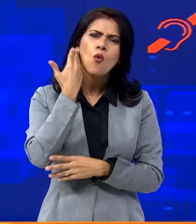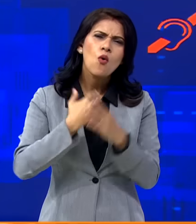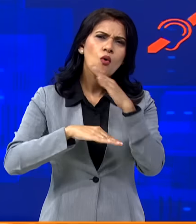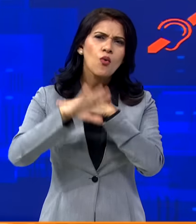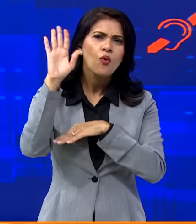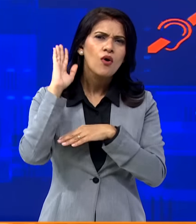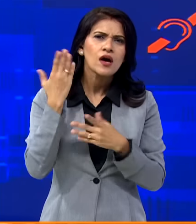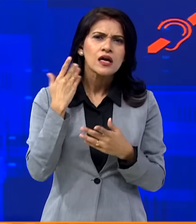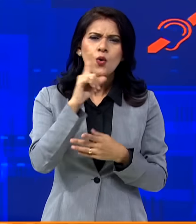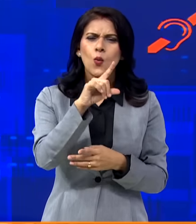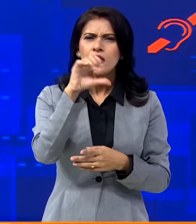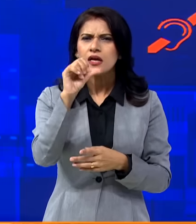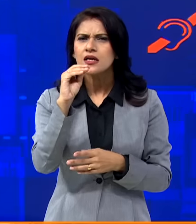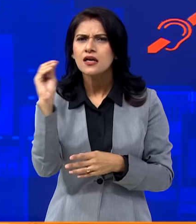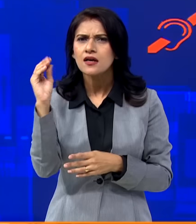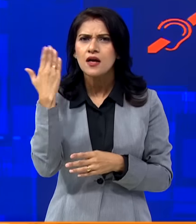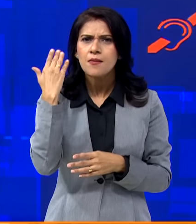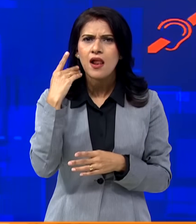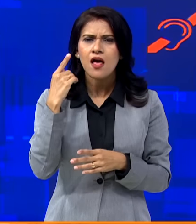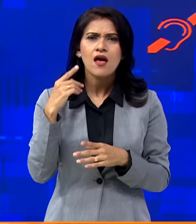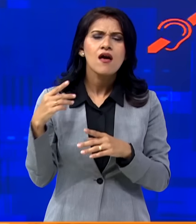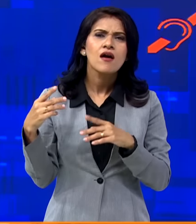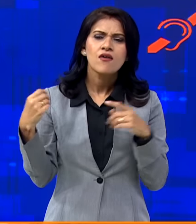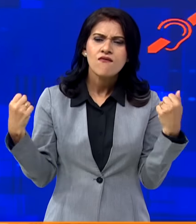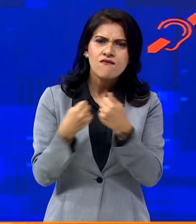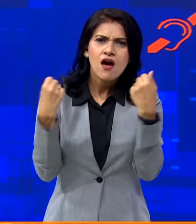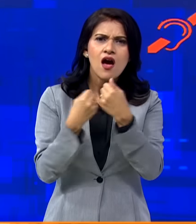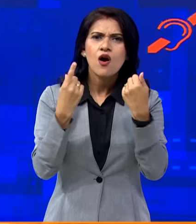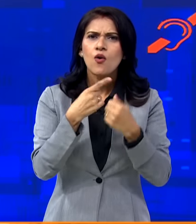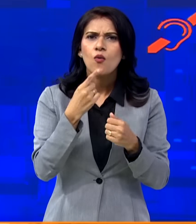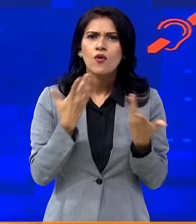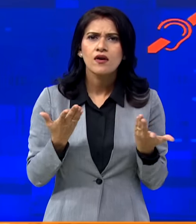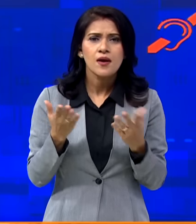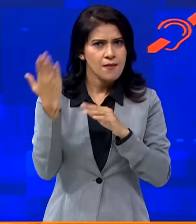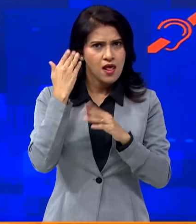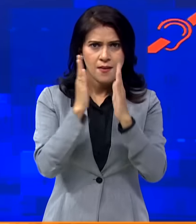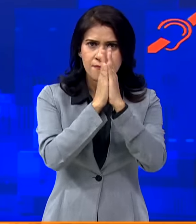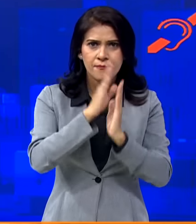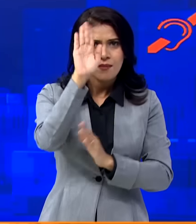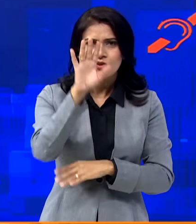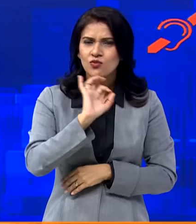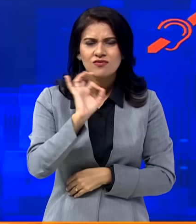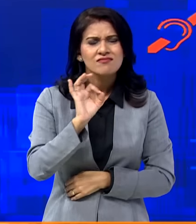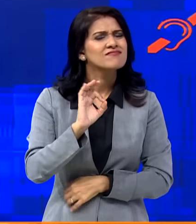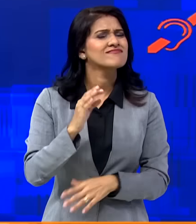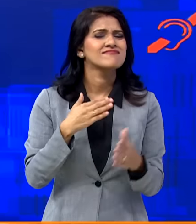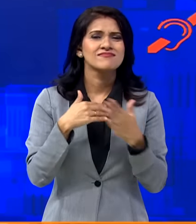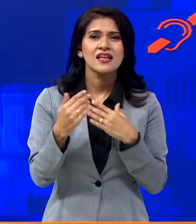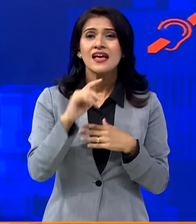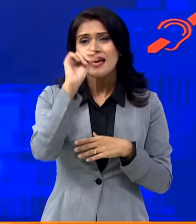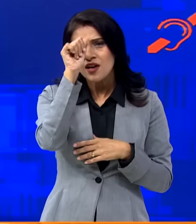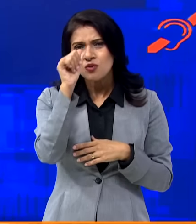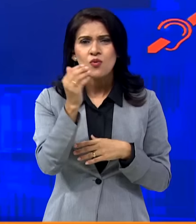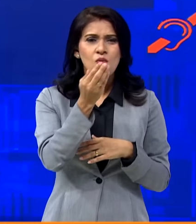था तब तो कलकी धाम नहीं था कलकी धाम बनाने की बात नहीं थी दंगा फसाद मंदिर और मस्जिद नहीं